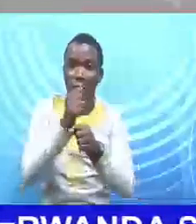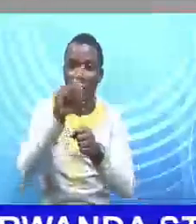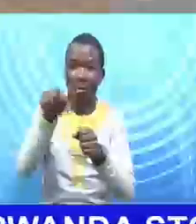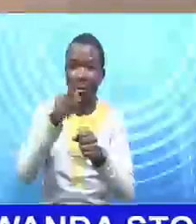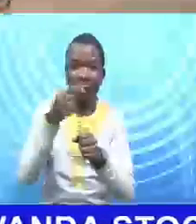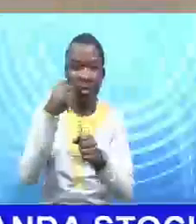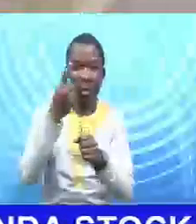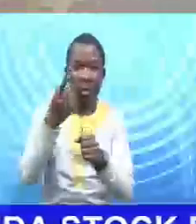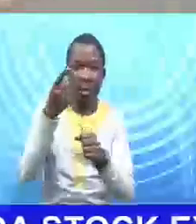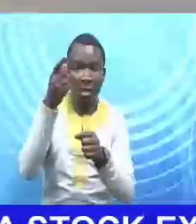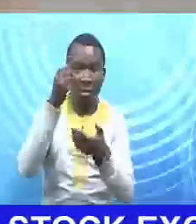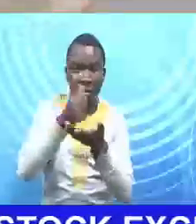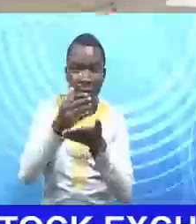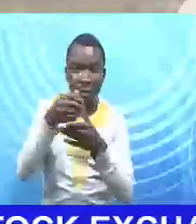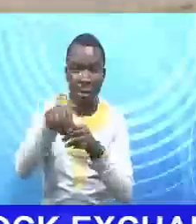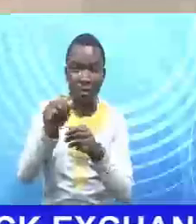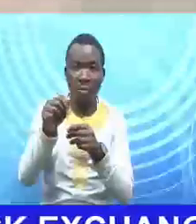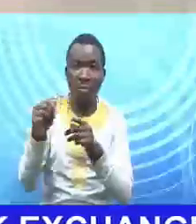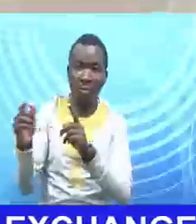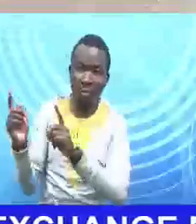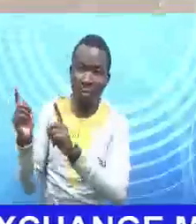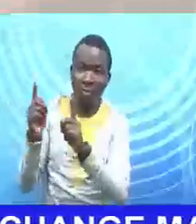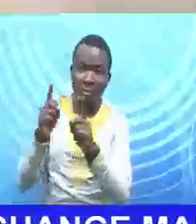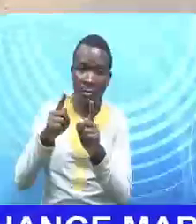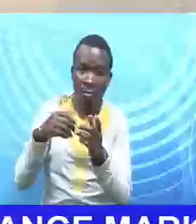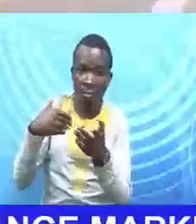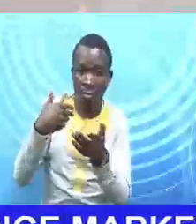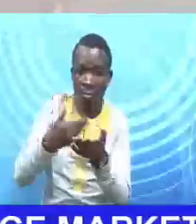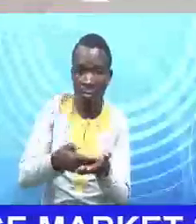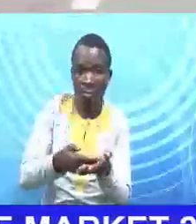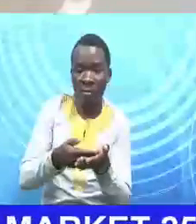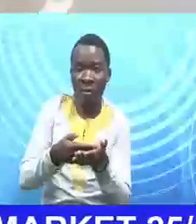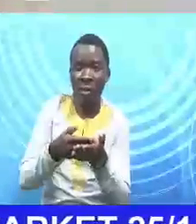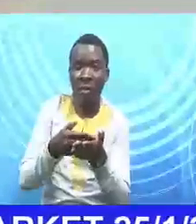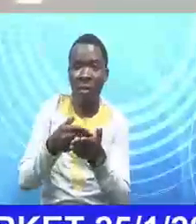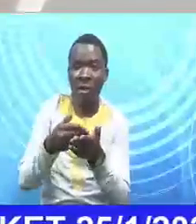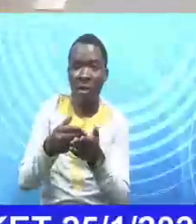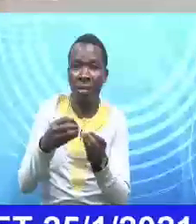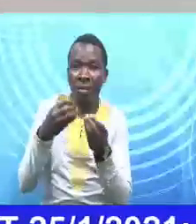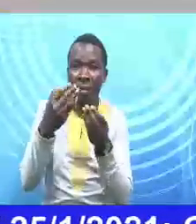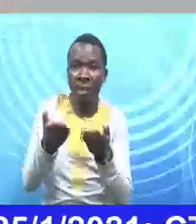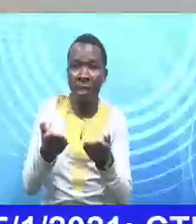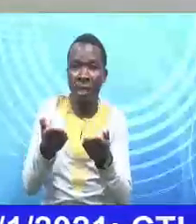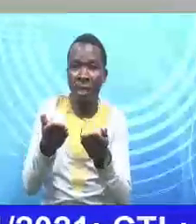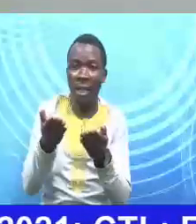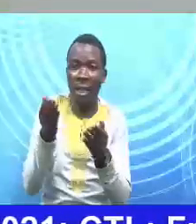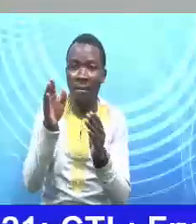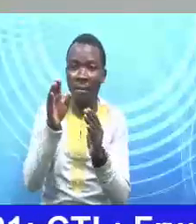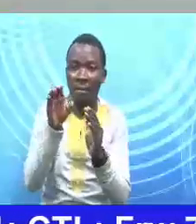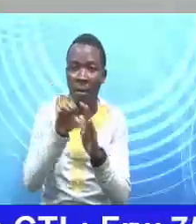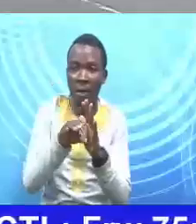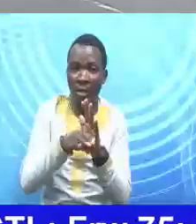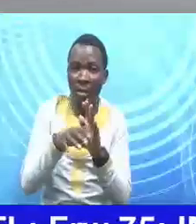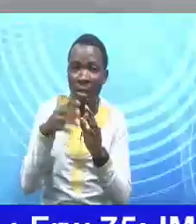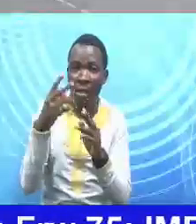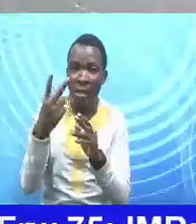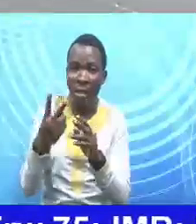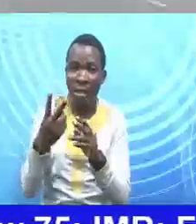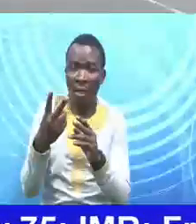nabo bazagerwaho kugira ngo dutange iyi faze muri lockdown ya kabiri hashingiye ku rutonde rwari